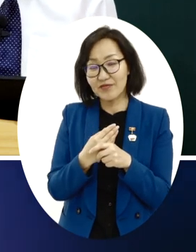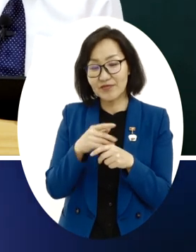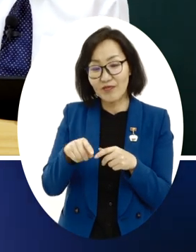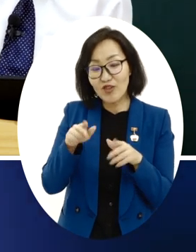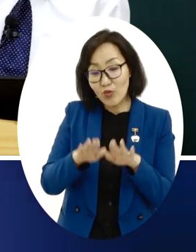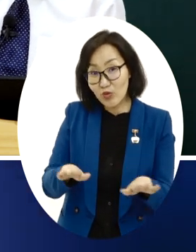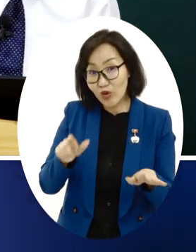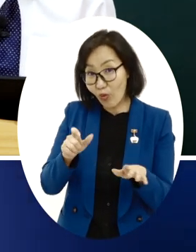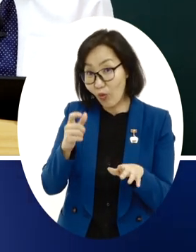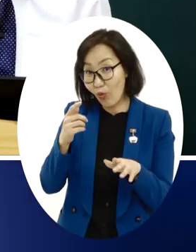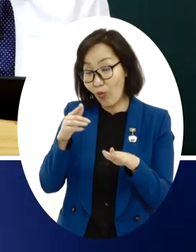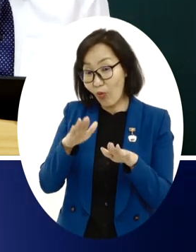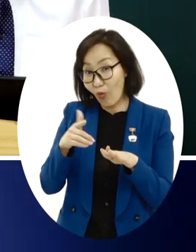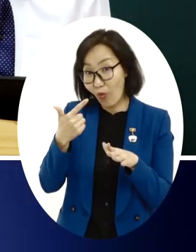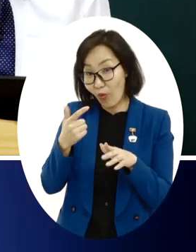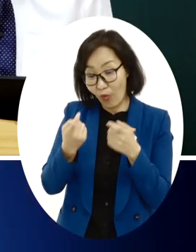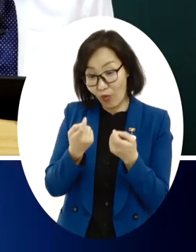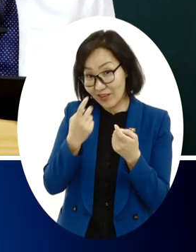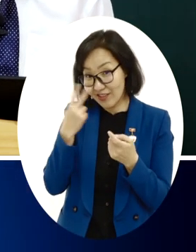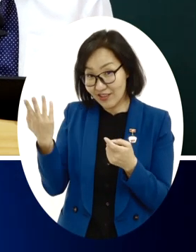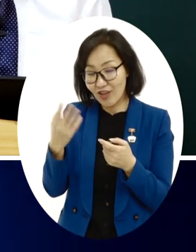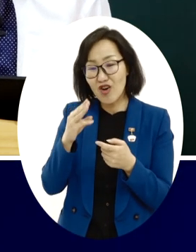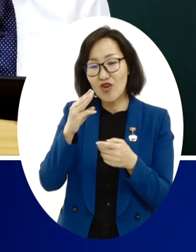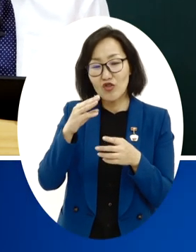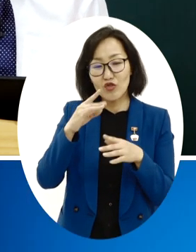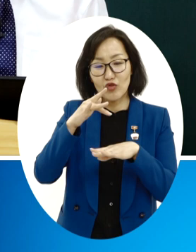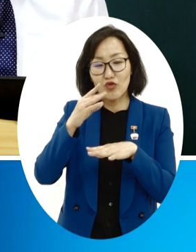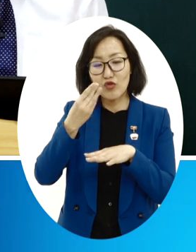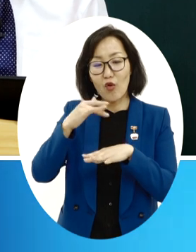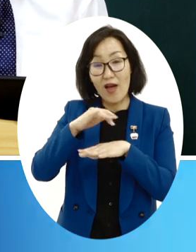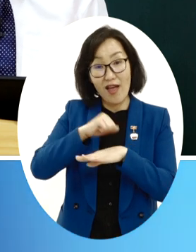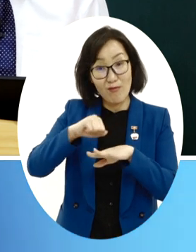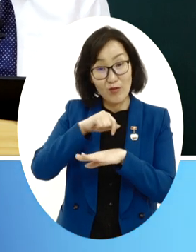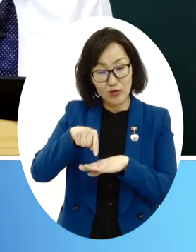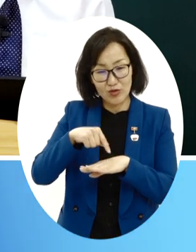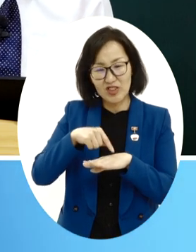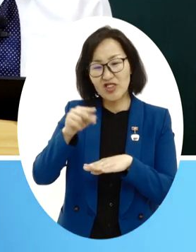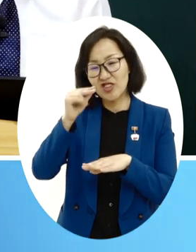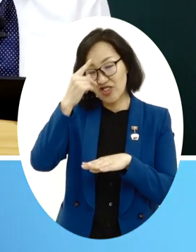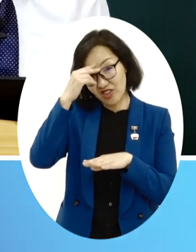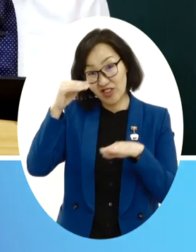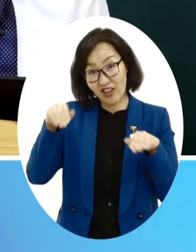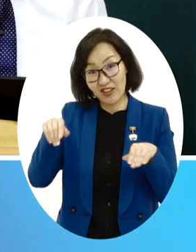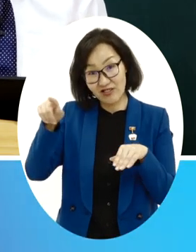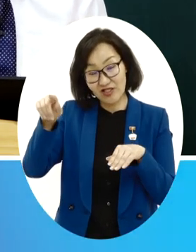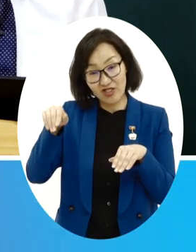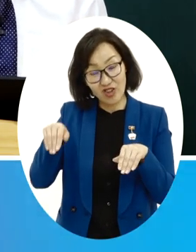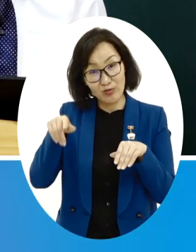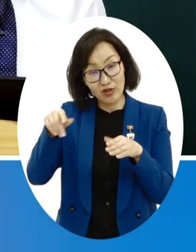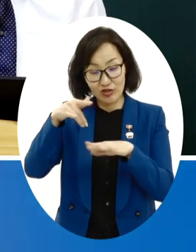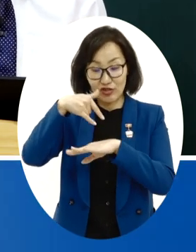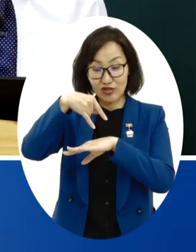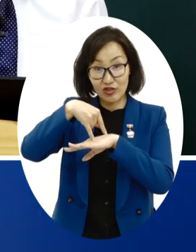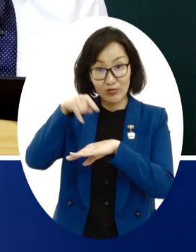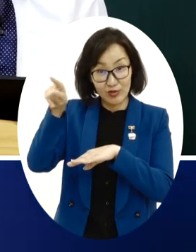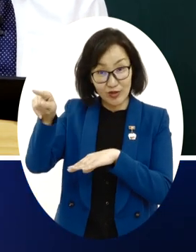готл. Энэ бол хүүхдийн готл. Төв аймгийн нутагт орших Цонжин буултын Чингис хааны хөшөөд цогцолборт Монгол хэн бие